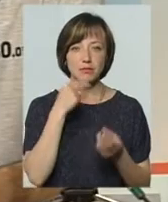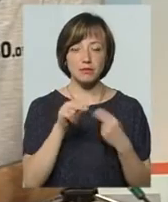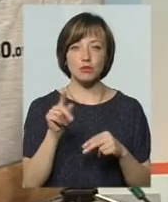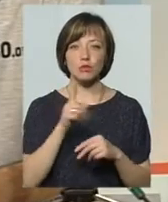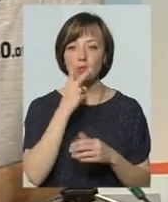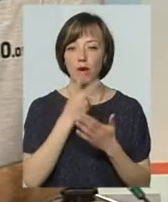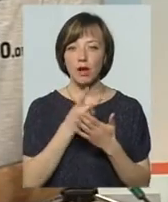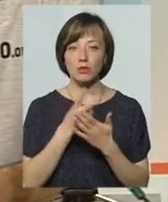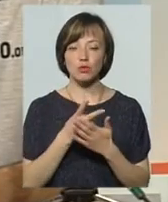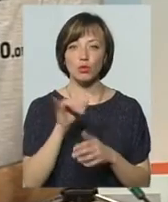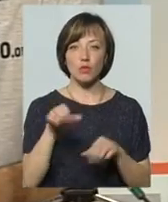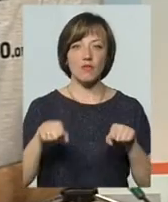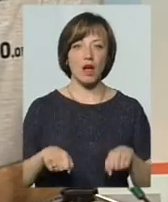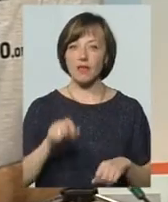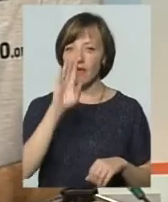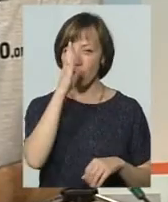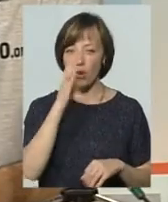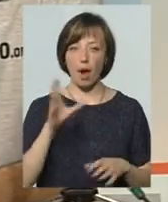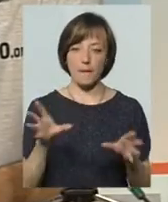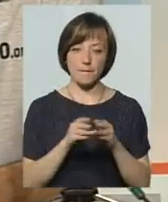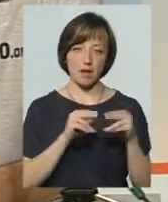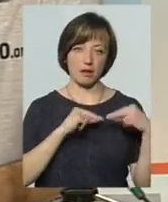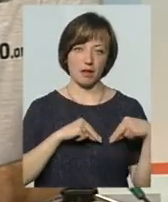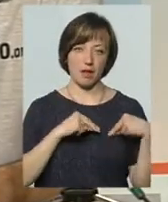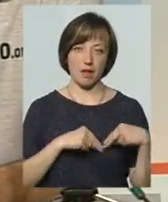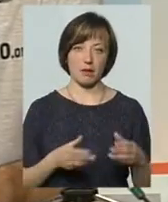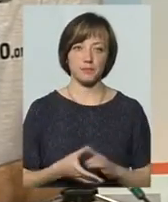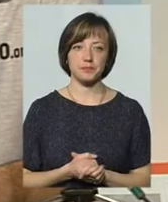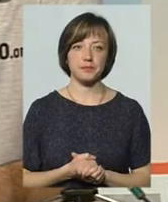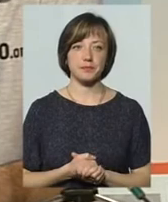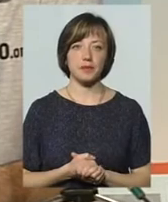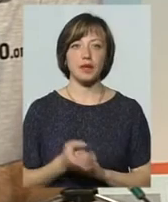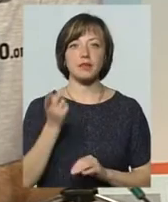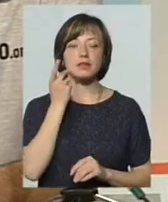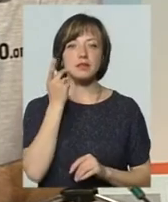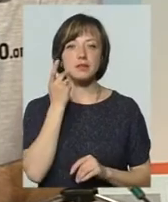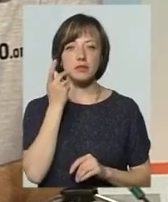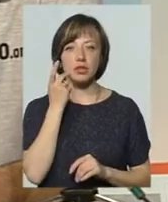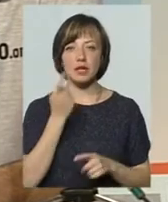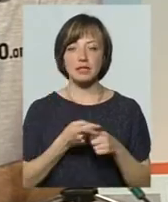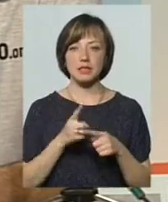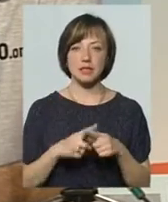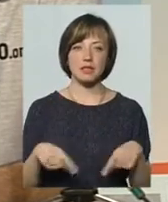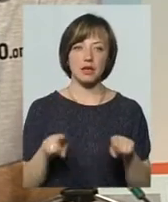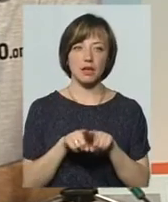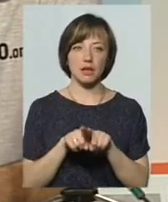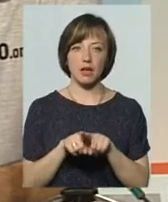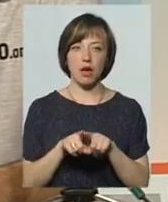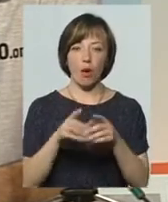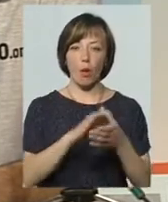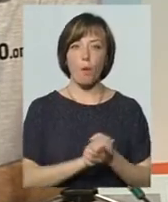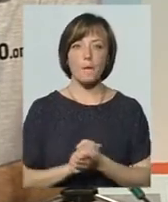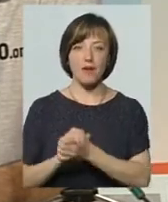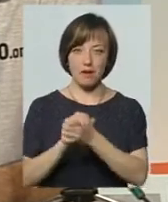вони бачать у владі не ворога, а партнера. Тобто зазвичай це така кооперація,